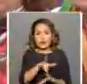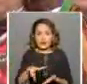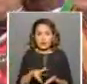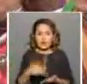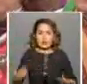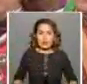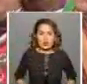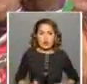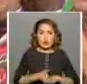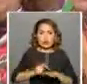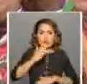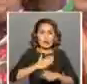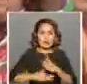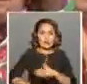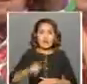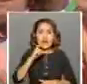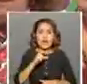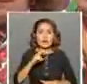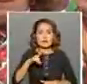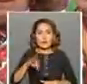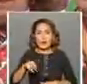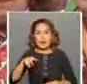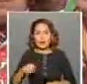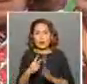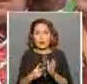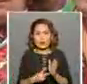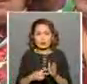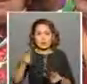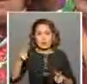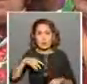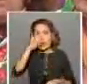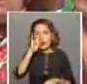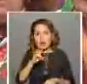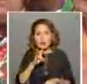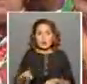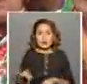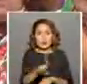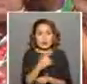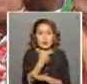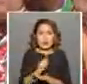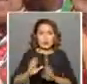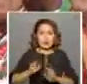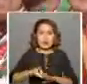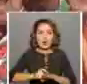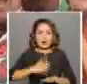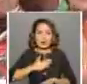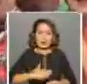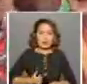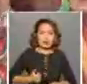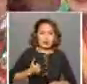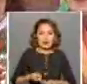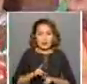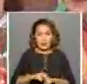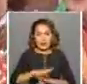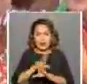Ақтөбе қаласының тұрғындары өте қуанышты. Экспо 2017 халықаралық көрмесі Қазақстанда өтеді. Бұл біздің ел үшін үлкен мәртебе. Ол біздің елге